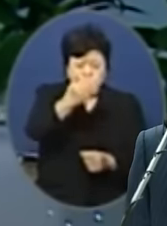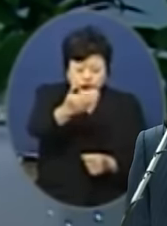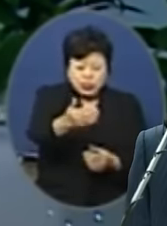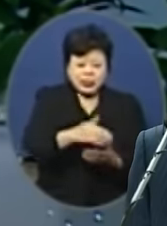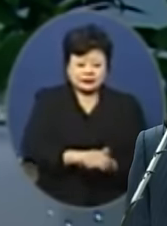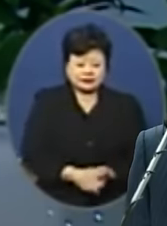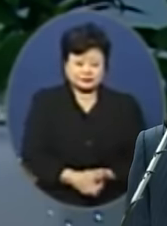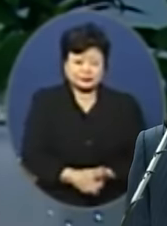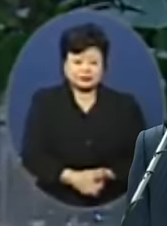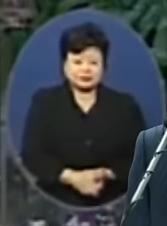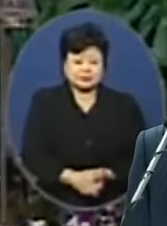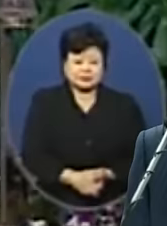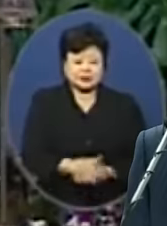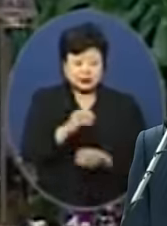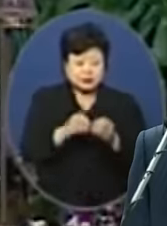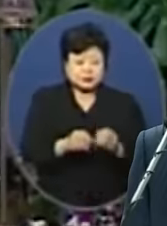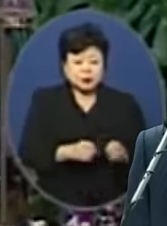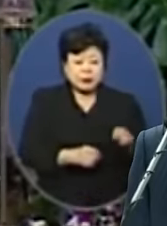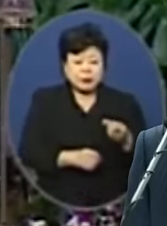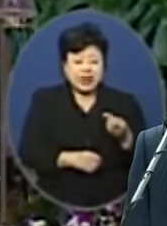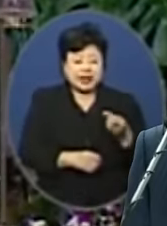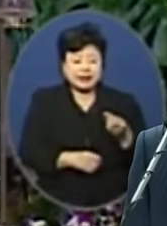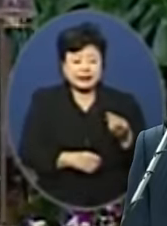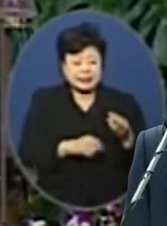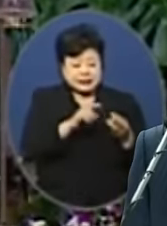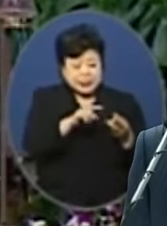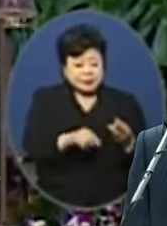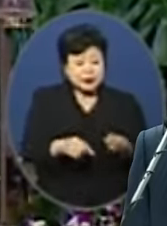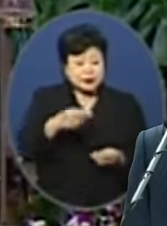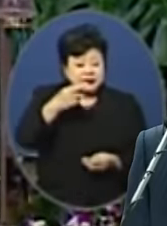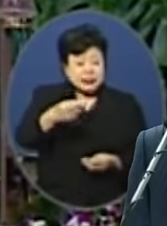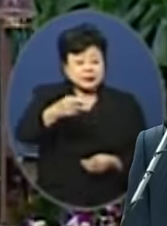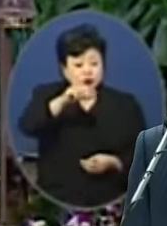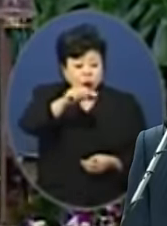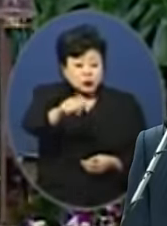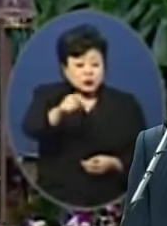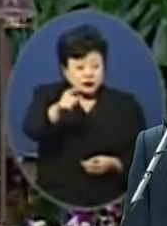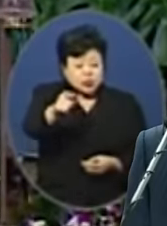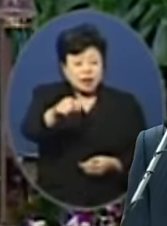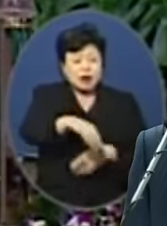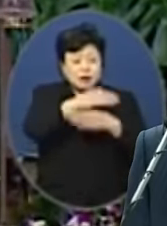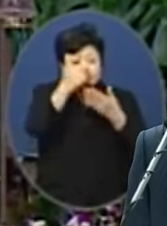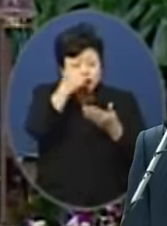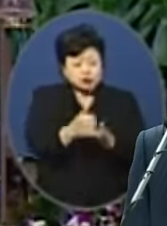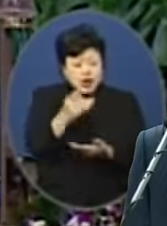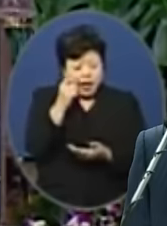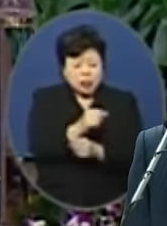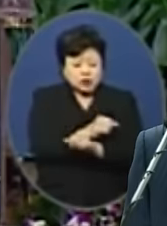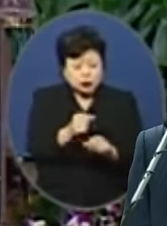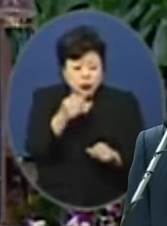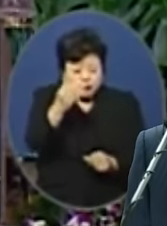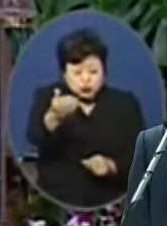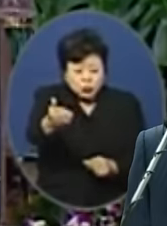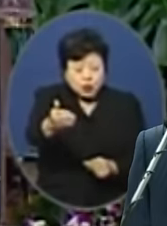것입니다. 시편 103편 3절로 5절 그가 내 모든 죄악을